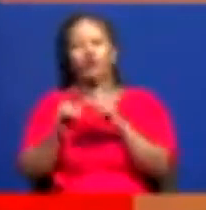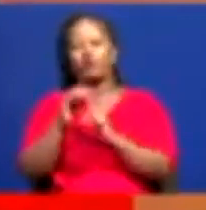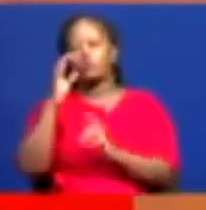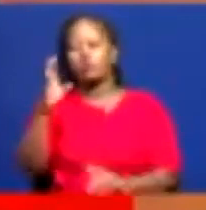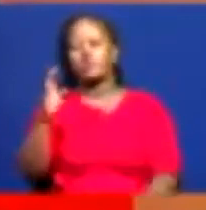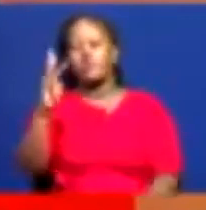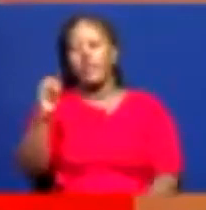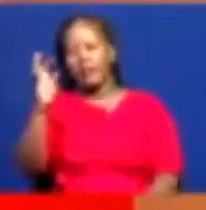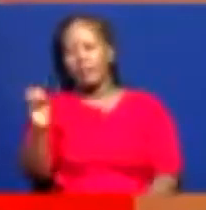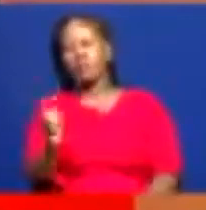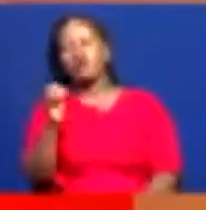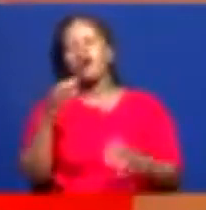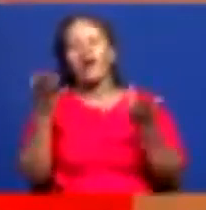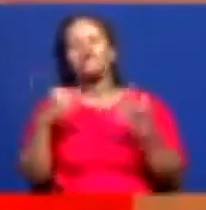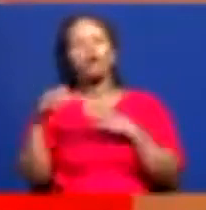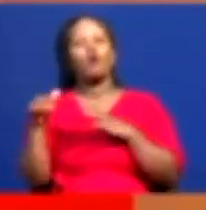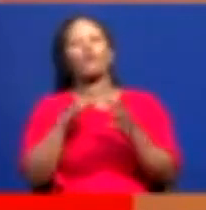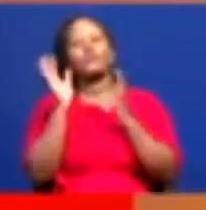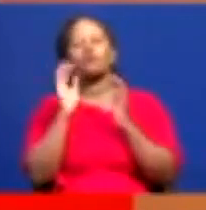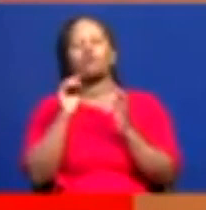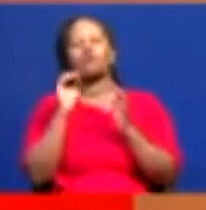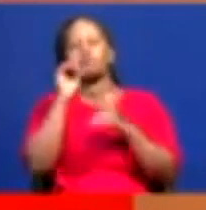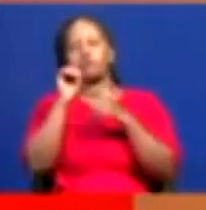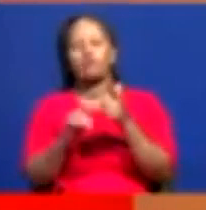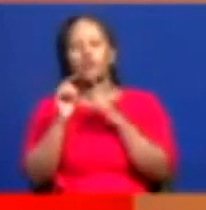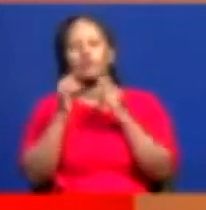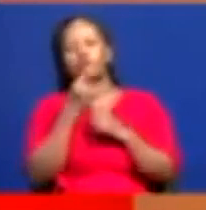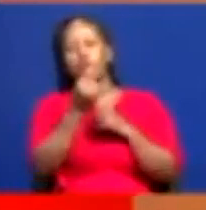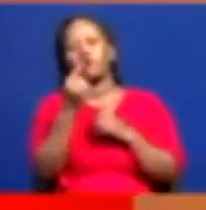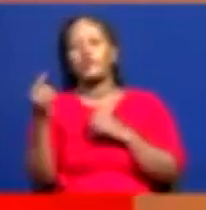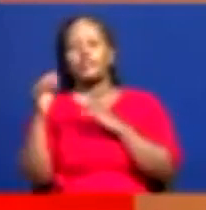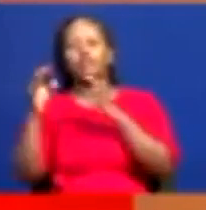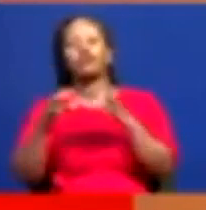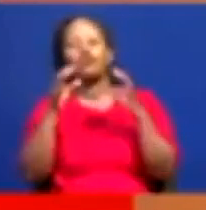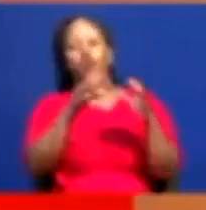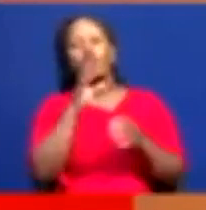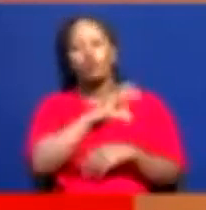kadhalika. Kuna njia ya kugawana ili kila mtu anufaike na hii, na waweze kuweza kusaidia wasanii wetu.